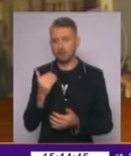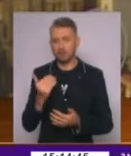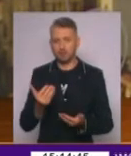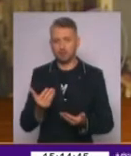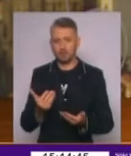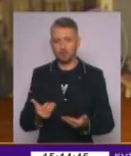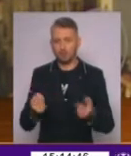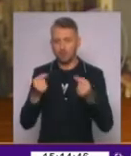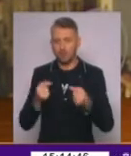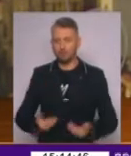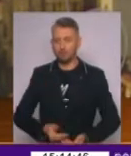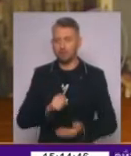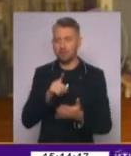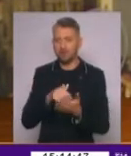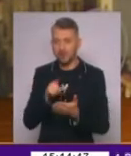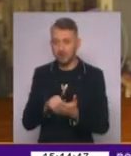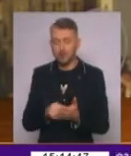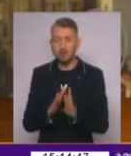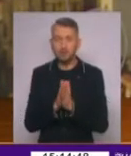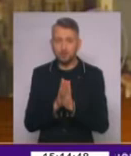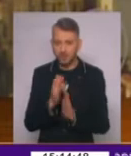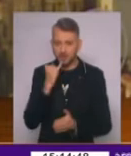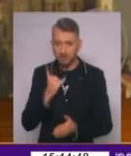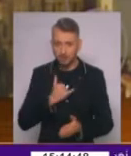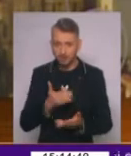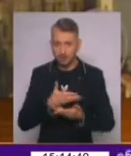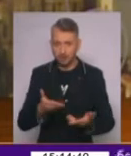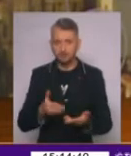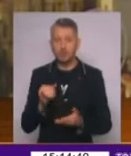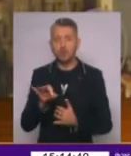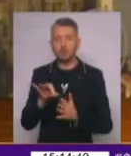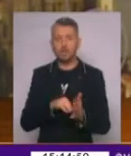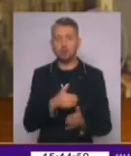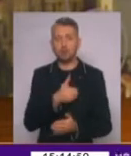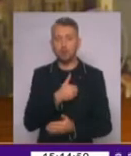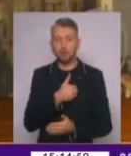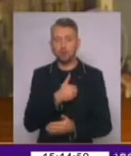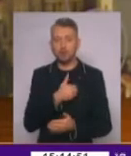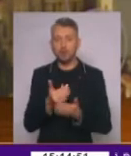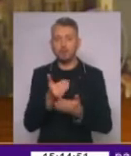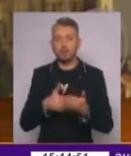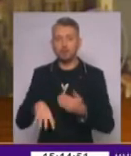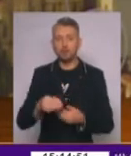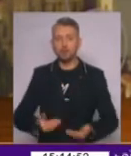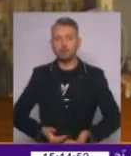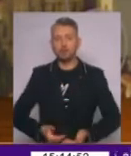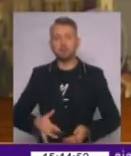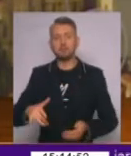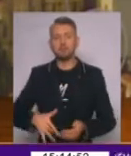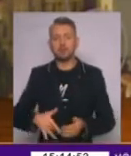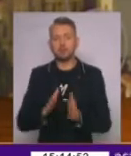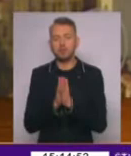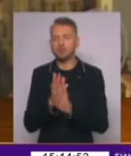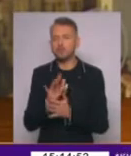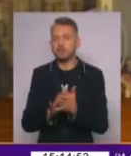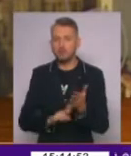життєвих питань у вашій частині столиці, тож, будь ласка, долучайтеся. І одразу хочу перед усіма жителями Печерську попросити